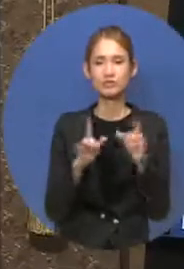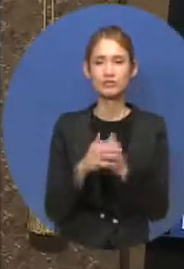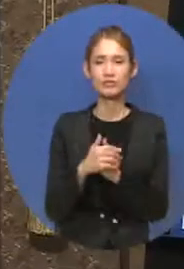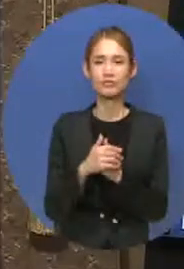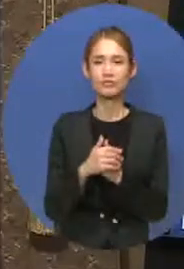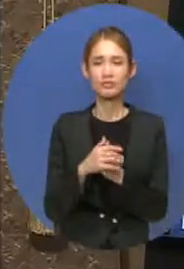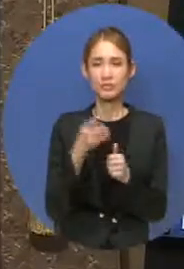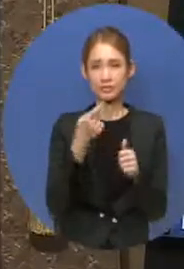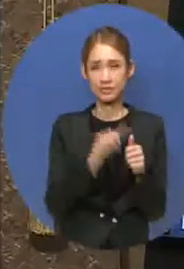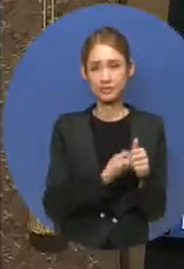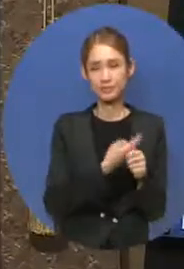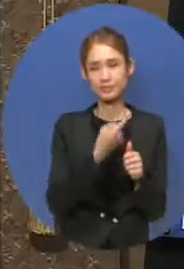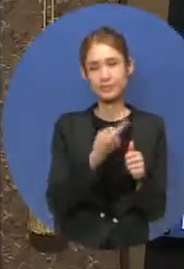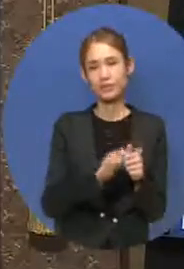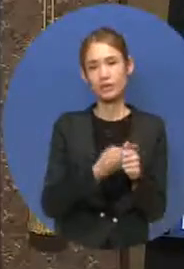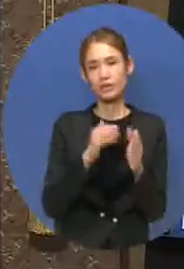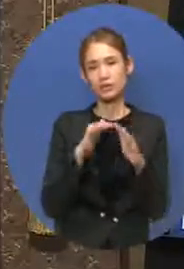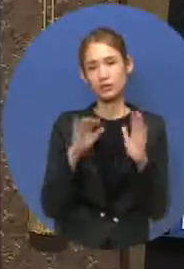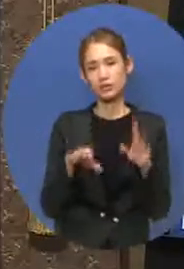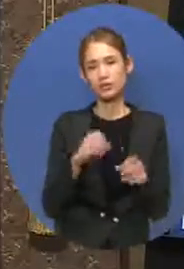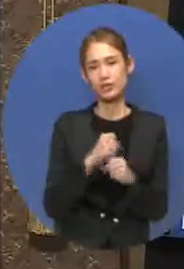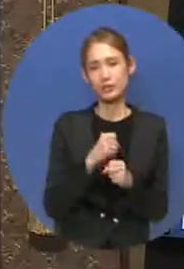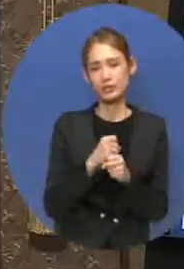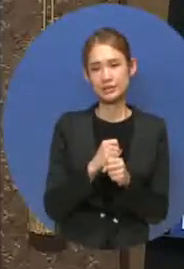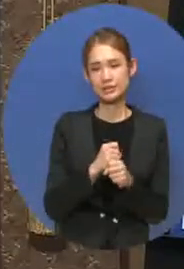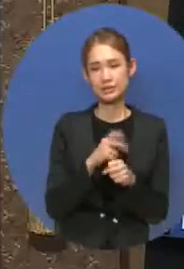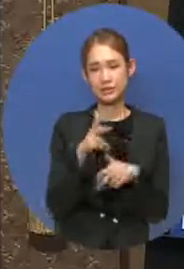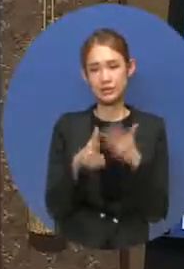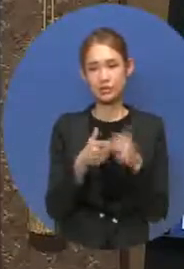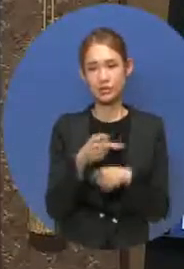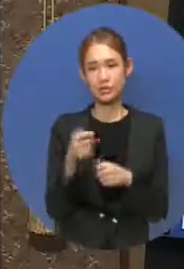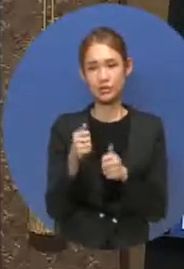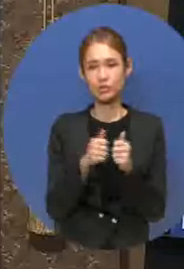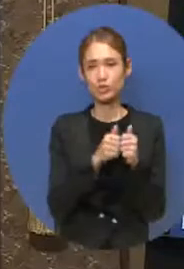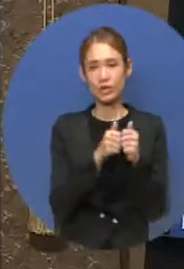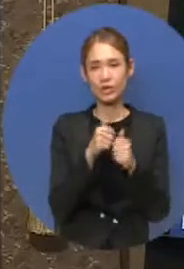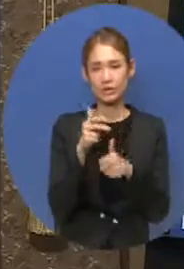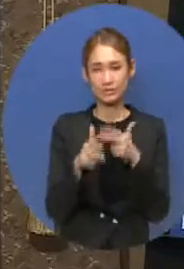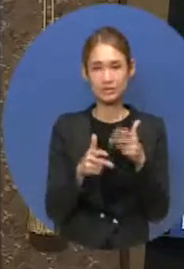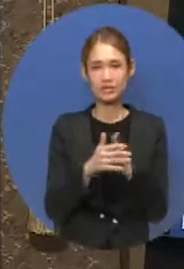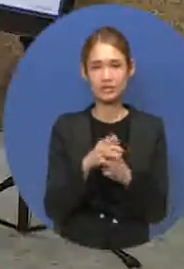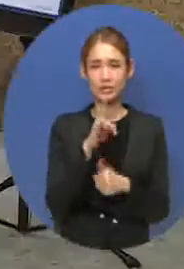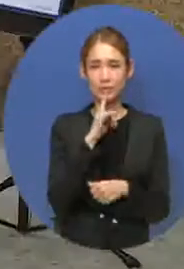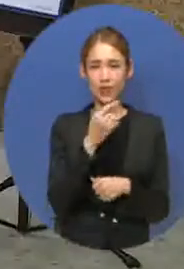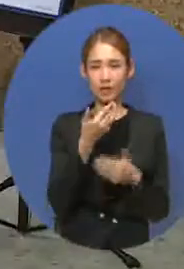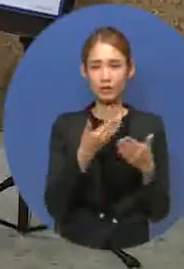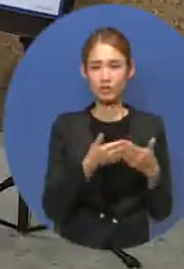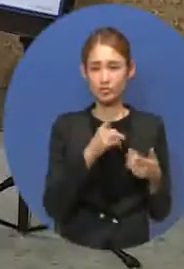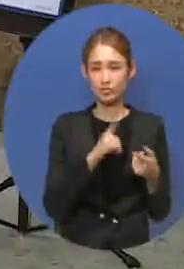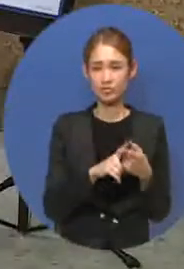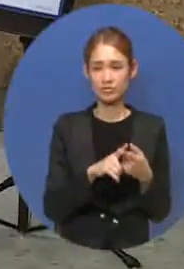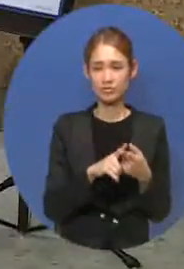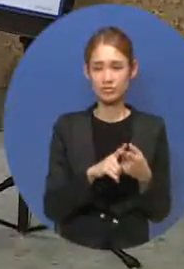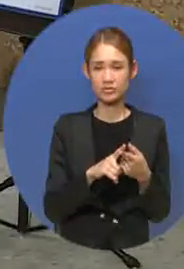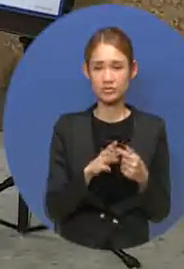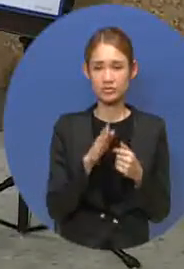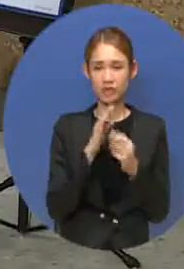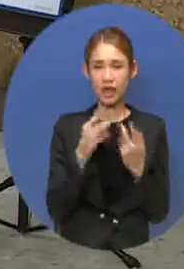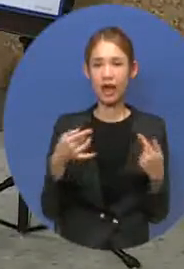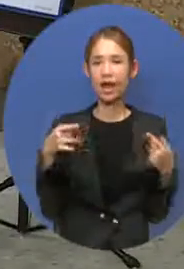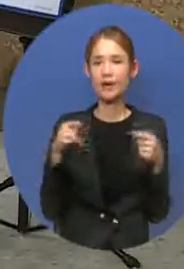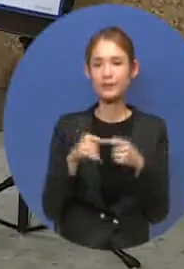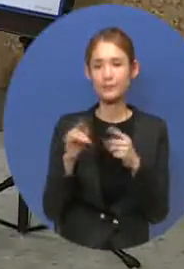그렇게 자연스럽게 이웃을 만들어 나가는 사업이 동행 사업입니다. 그러니까 말 그대로 정말